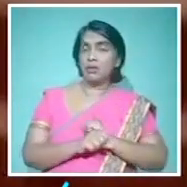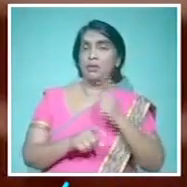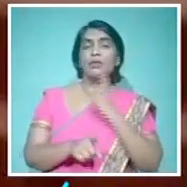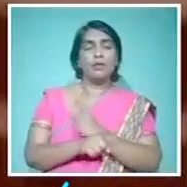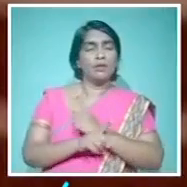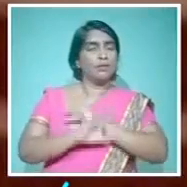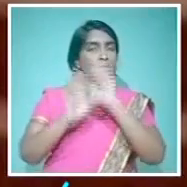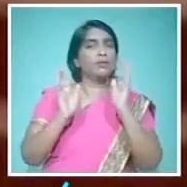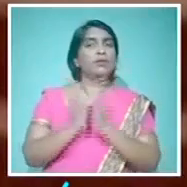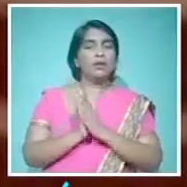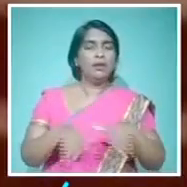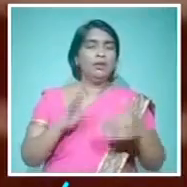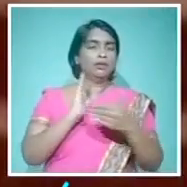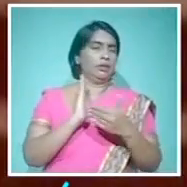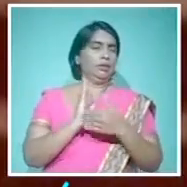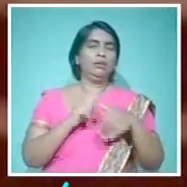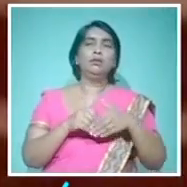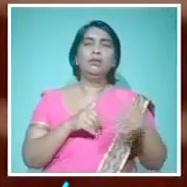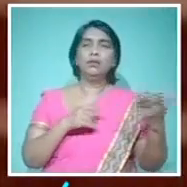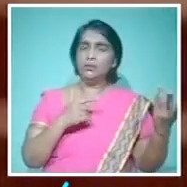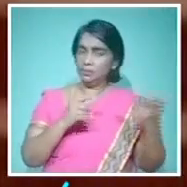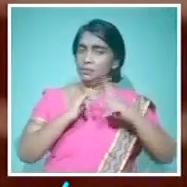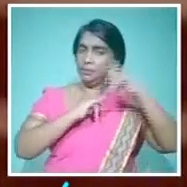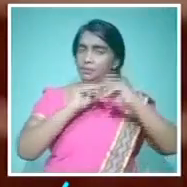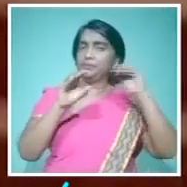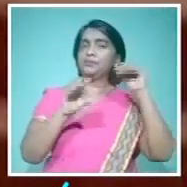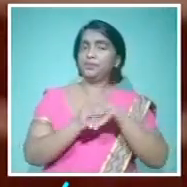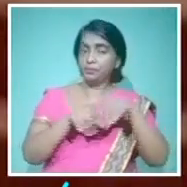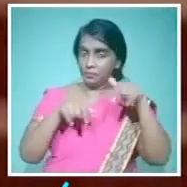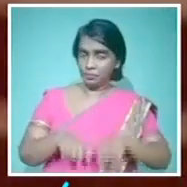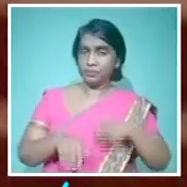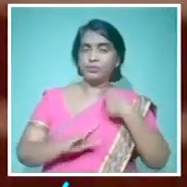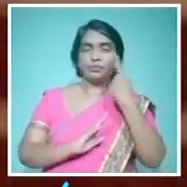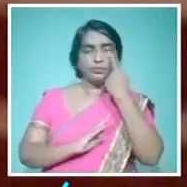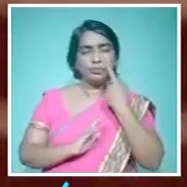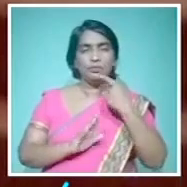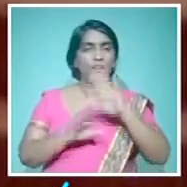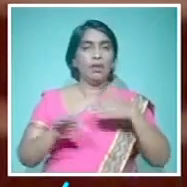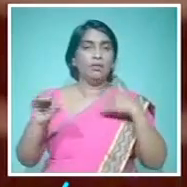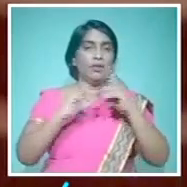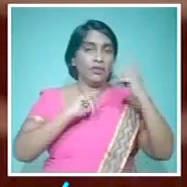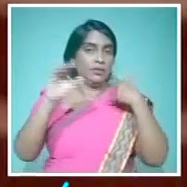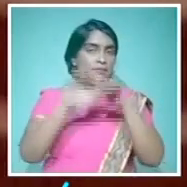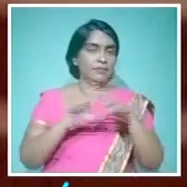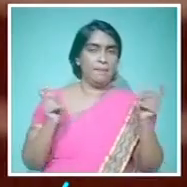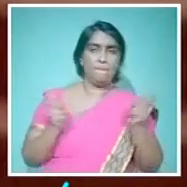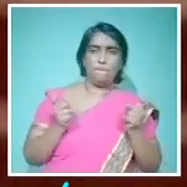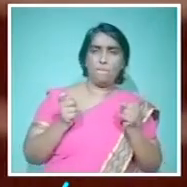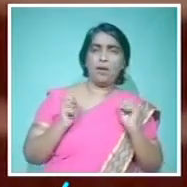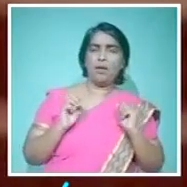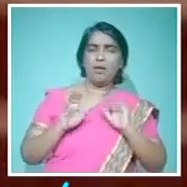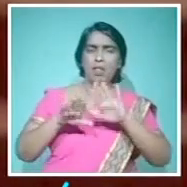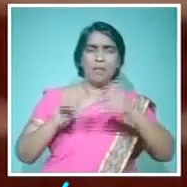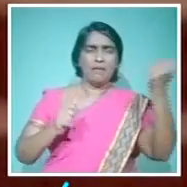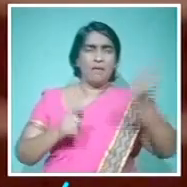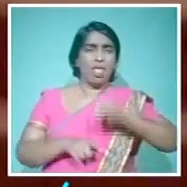ආචාර මහාචාර්යවරුන්ටත් හිරිහැර කරන තත්ත්වයට ආවා විශ්වවිද්‍යාලයට අද මේ රටේ අහිංසක දරුවෙක් කියන්න බයයි මොකද ශිෂ්‍ය